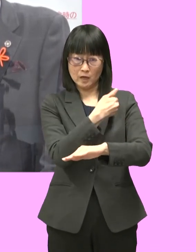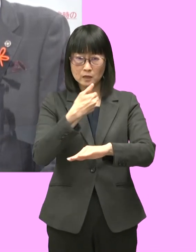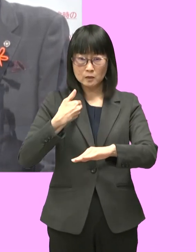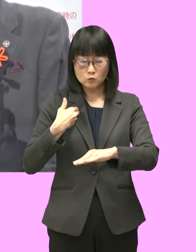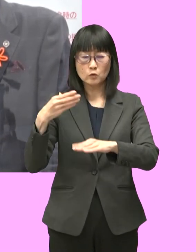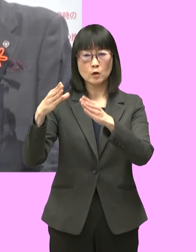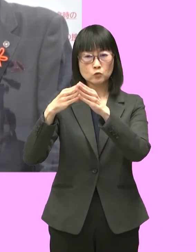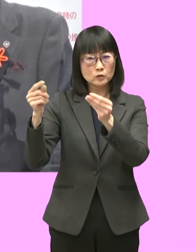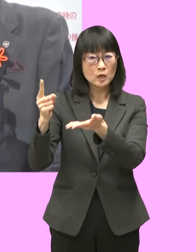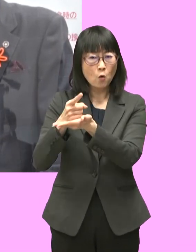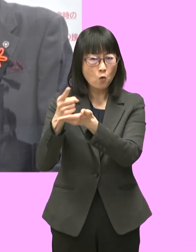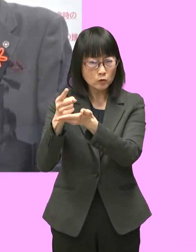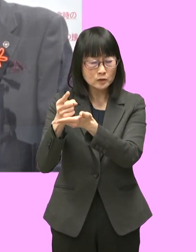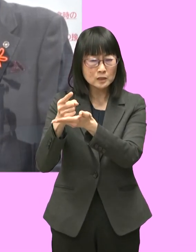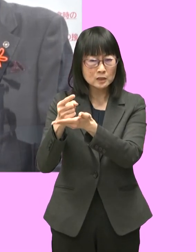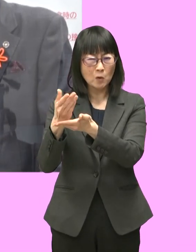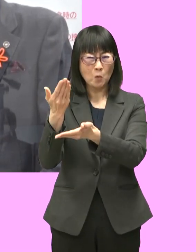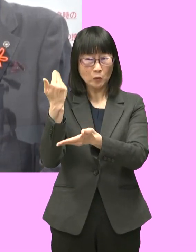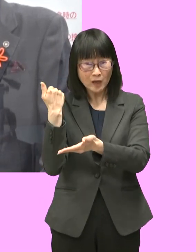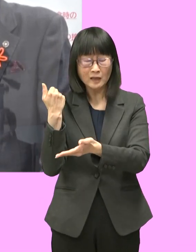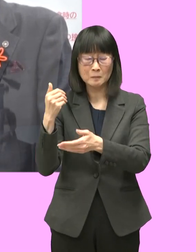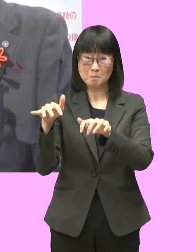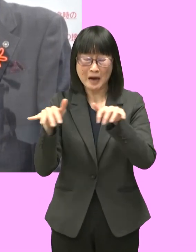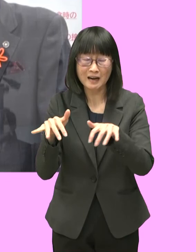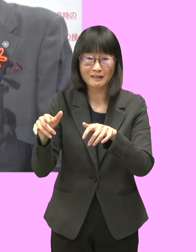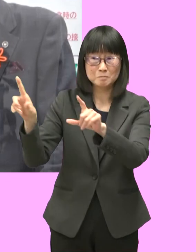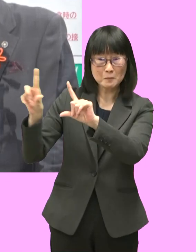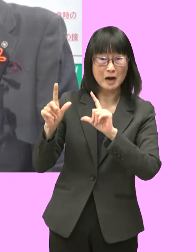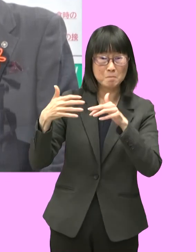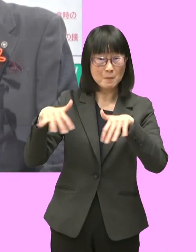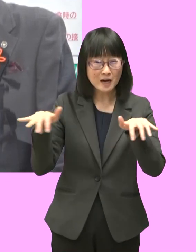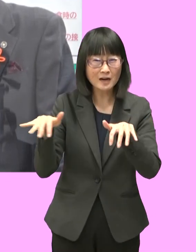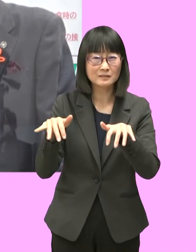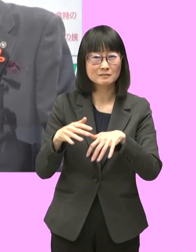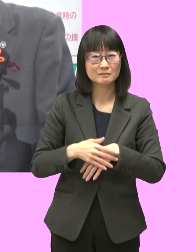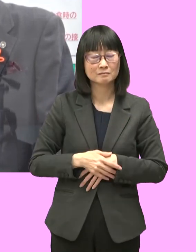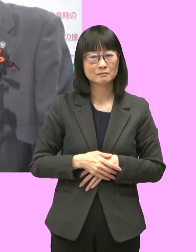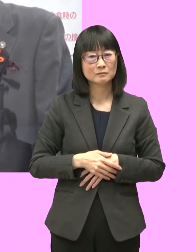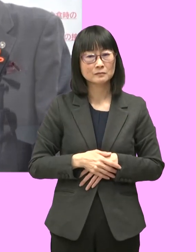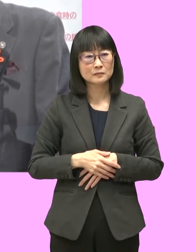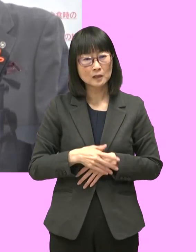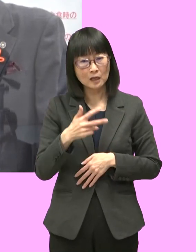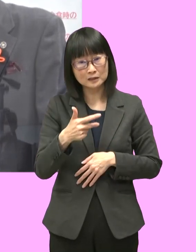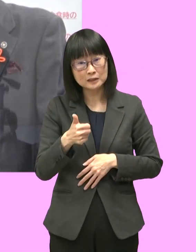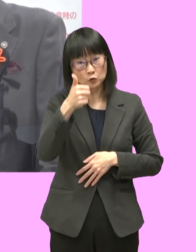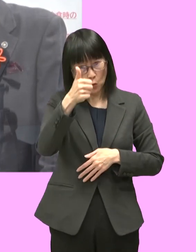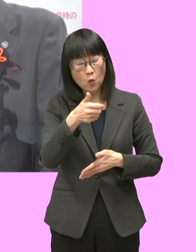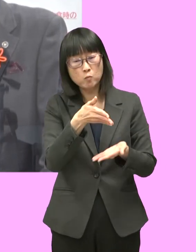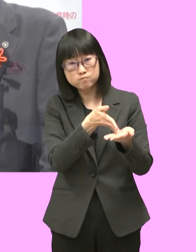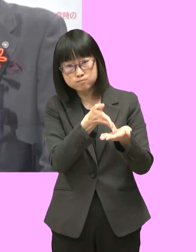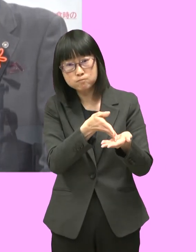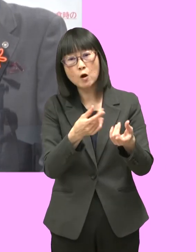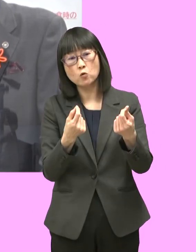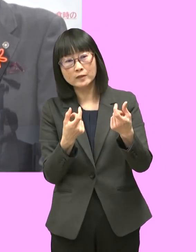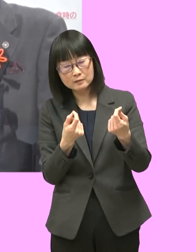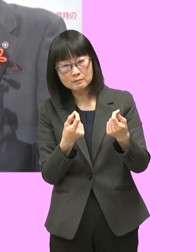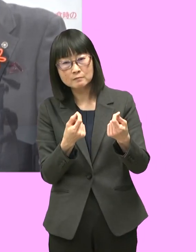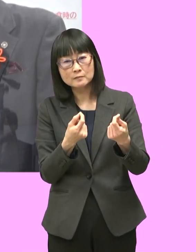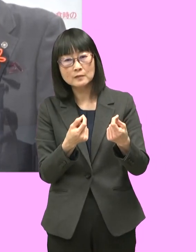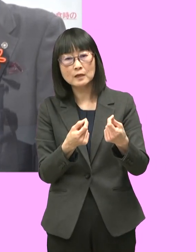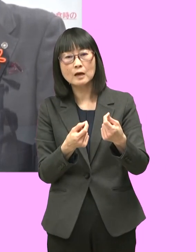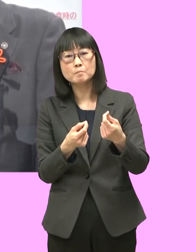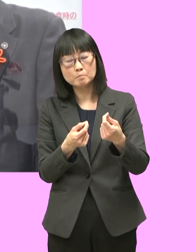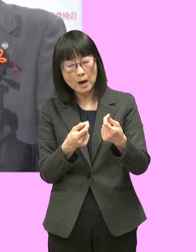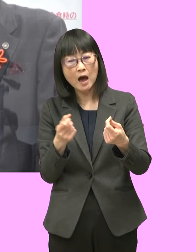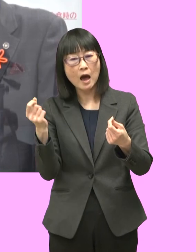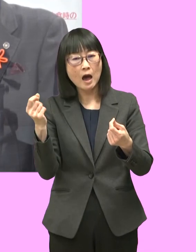まだ全然示されておりません。先ほど市長言ったように、当初から の供給計画2月3月まではこのぐらい配給